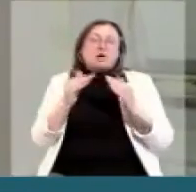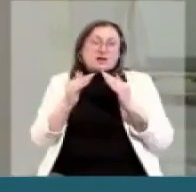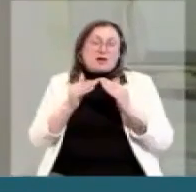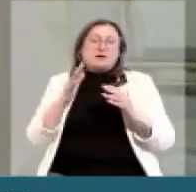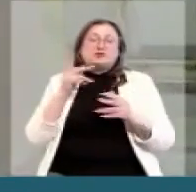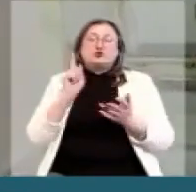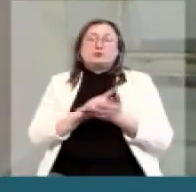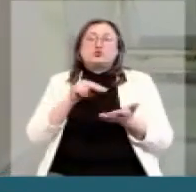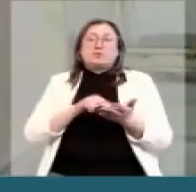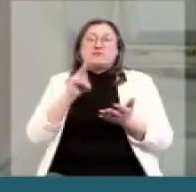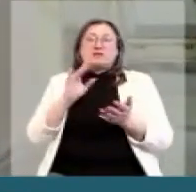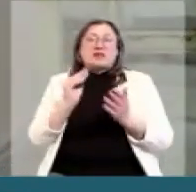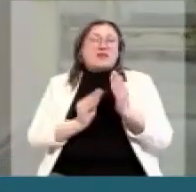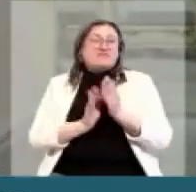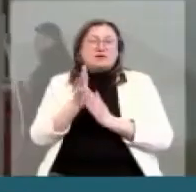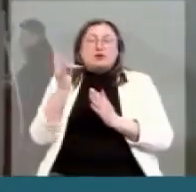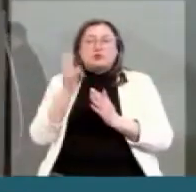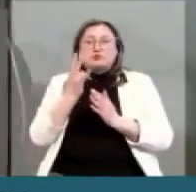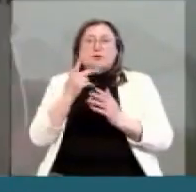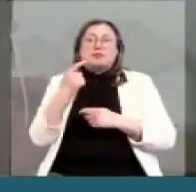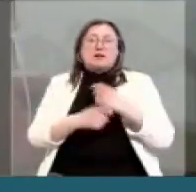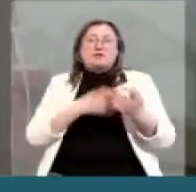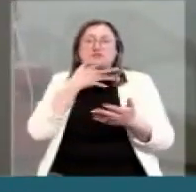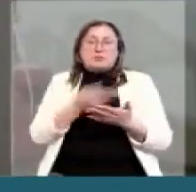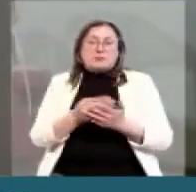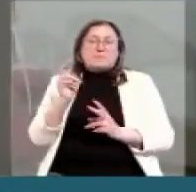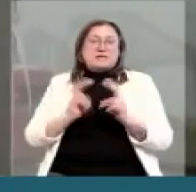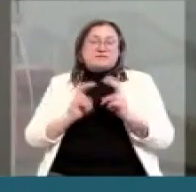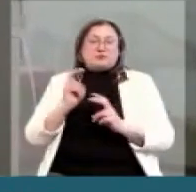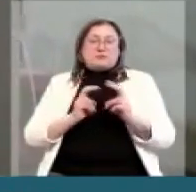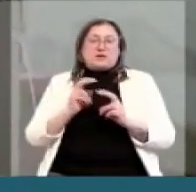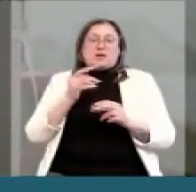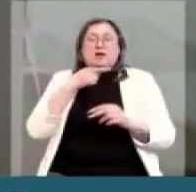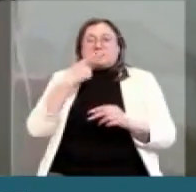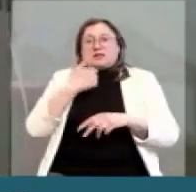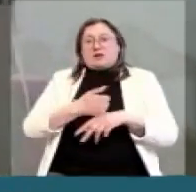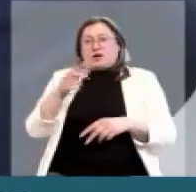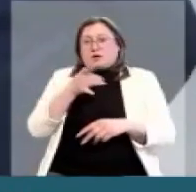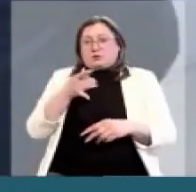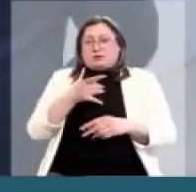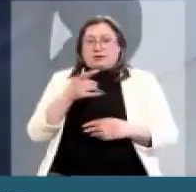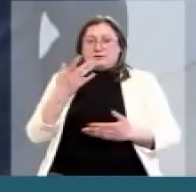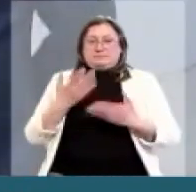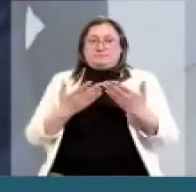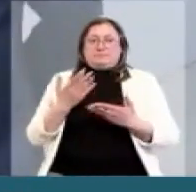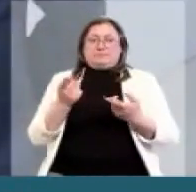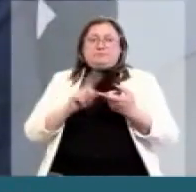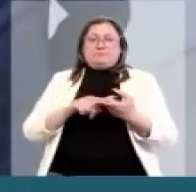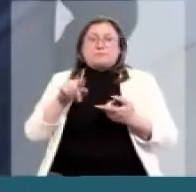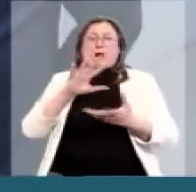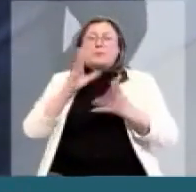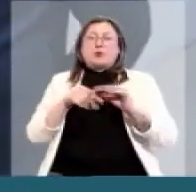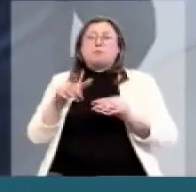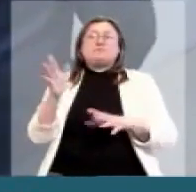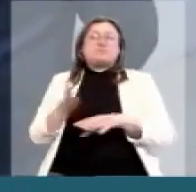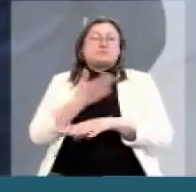того, чтобы стоимость на квартиры не возросла, необходимы материалы собственного производства, подчеркнул глава региона. Если учитывать объем, который выпускает